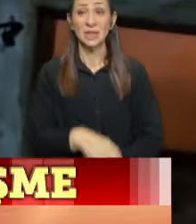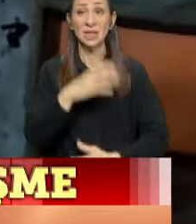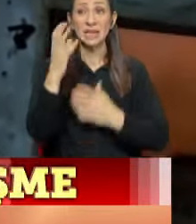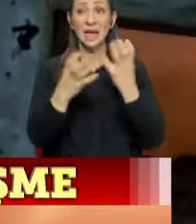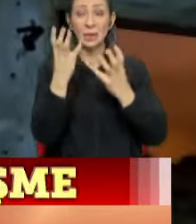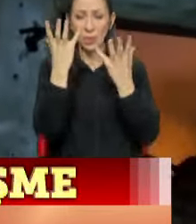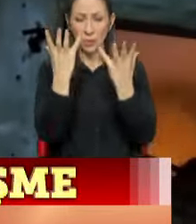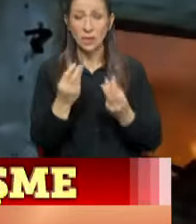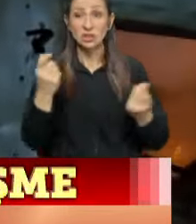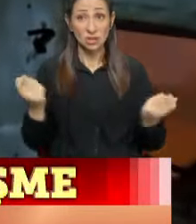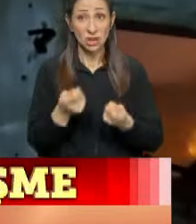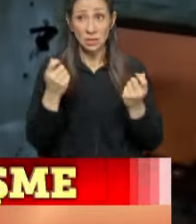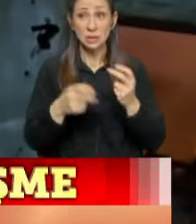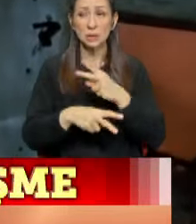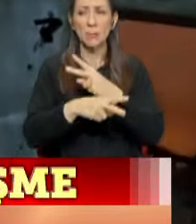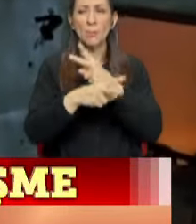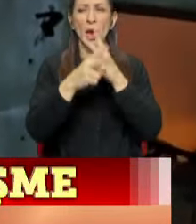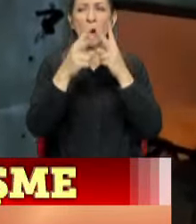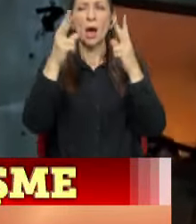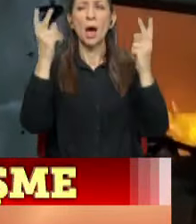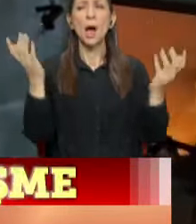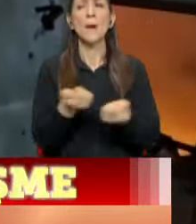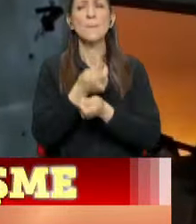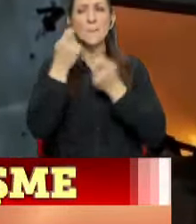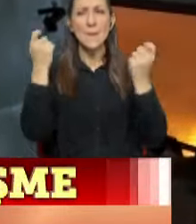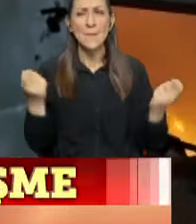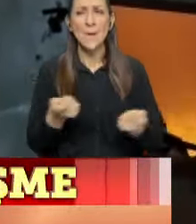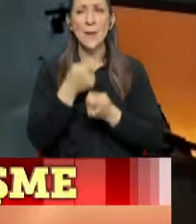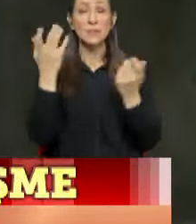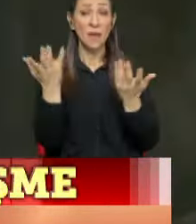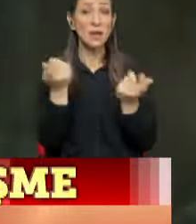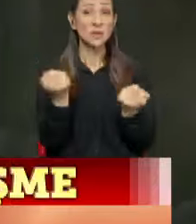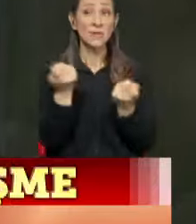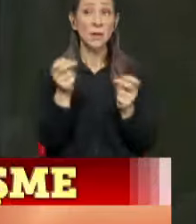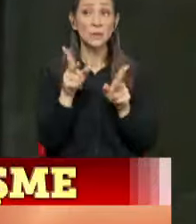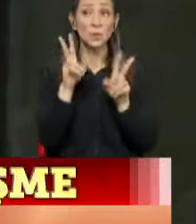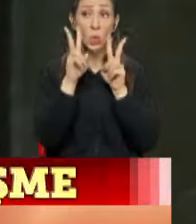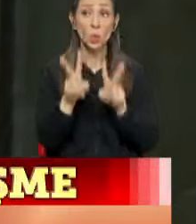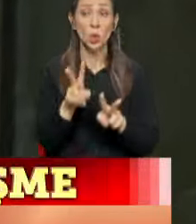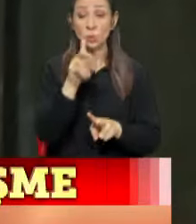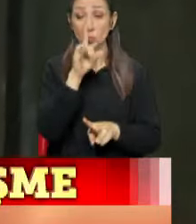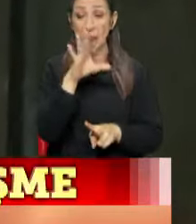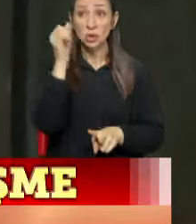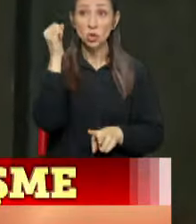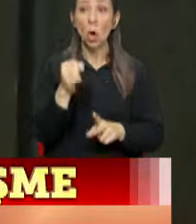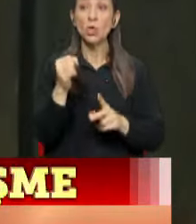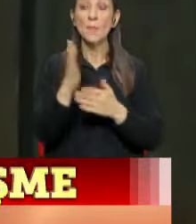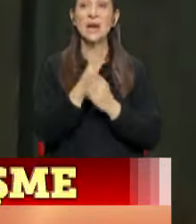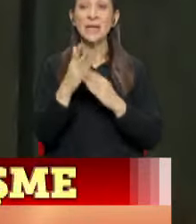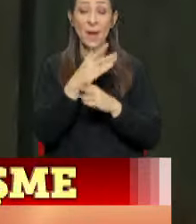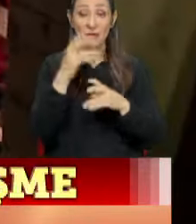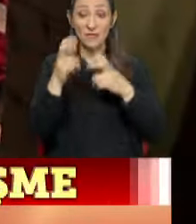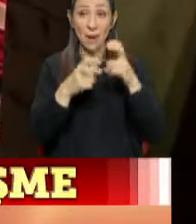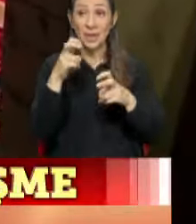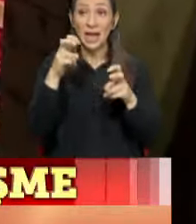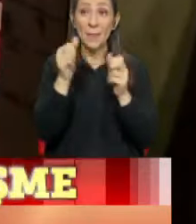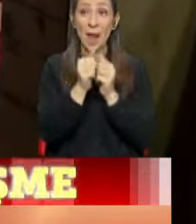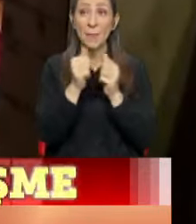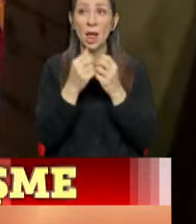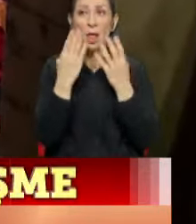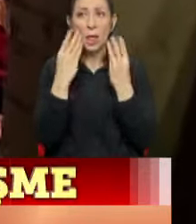Yangını söndürme çalışmaları sabahın ilk ışıklarına kadar devam etti. Daha da sürecek gibi görünüyor. 150 ton malzeme fabrikayla birlikte küle